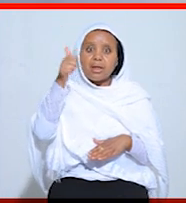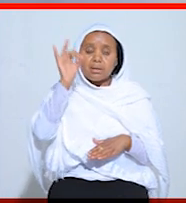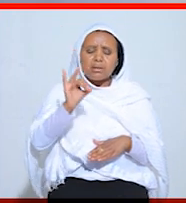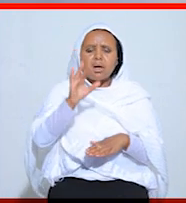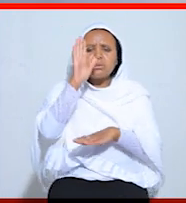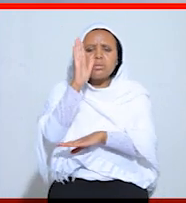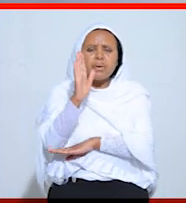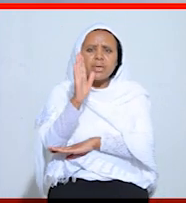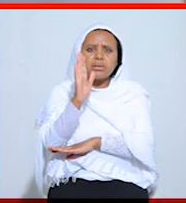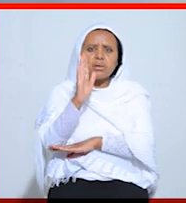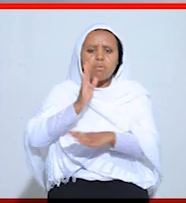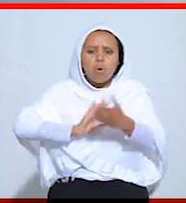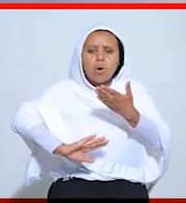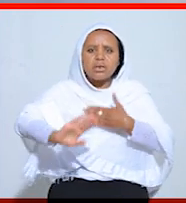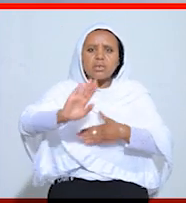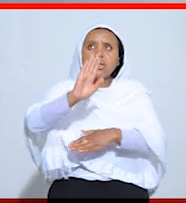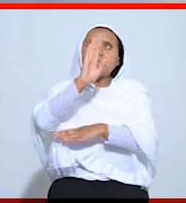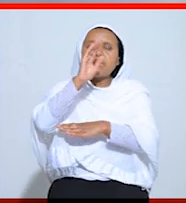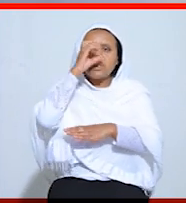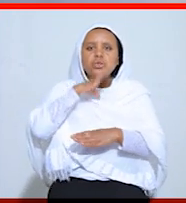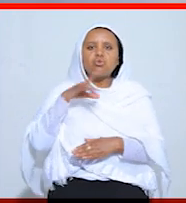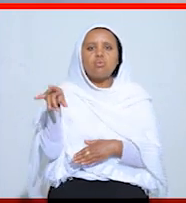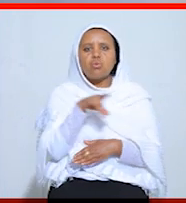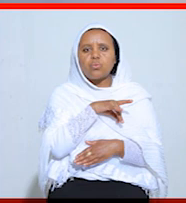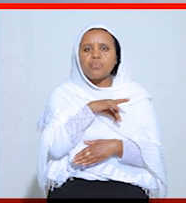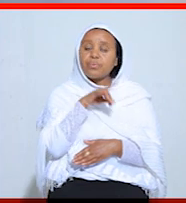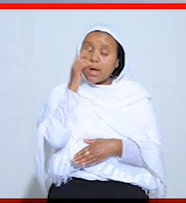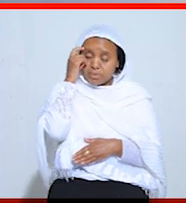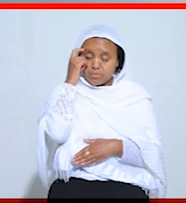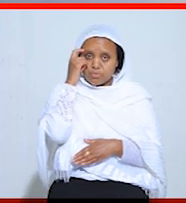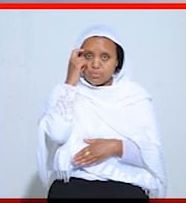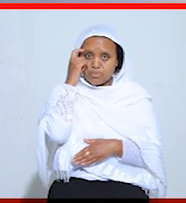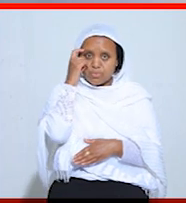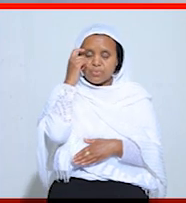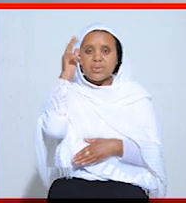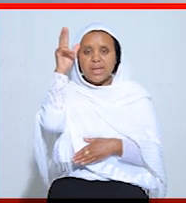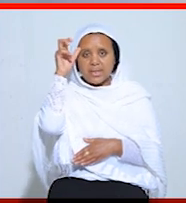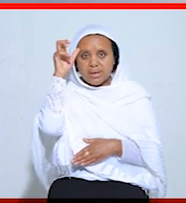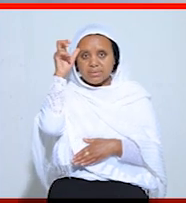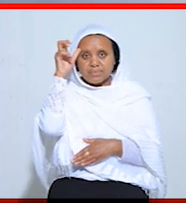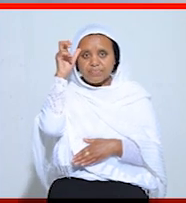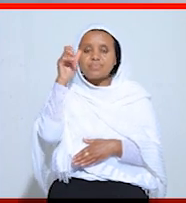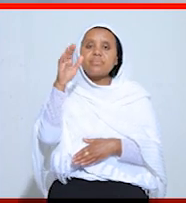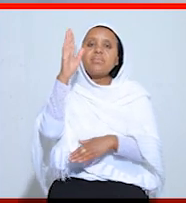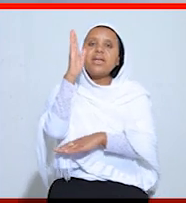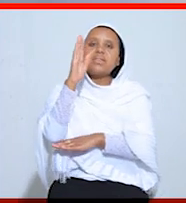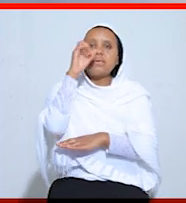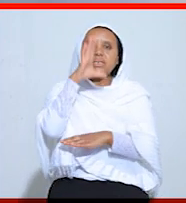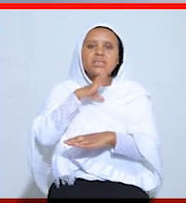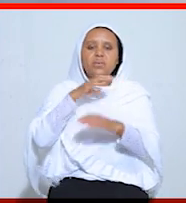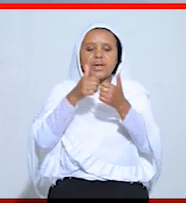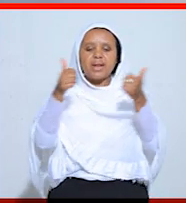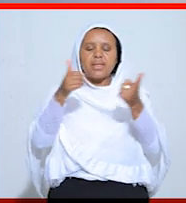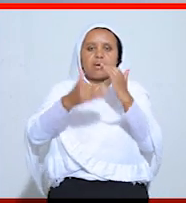እነ ዳንኤል የእግዚአብሔርን መወለድ የእግዚአብሔርን ሰው መሆን እንግዲህ ልብ በሉ ሰይጣን